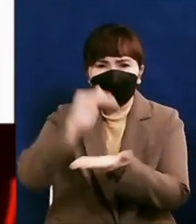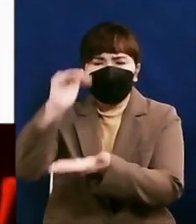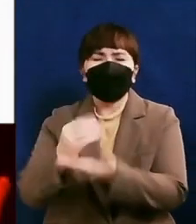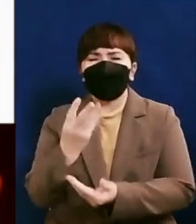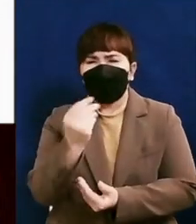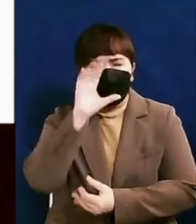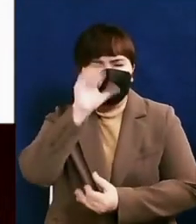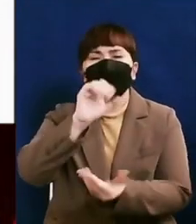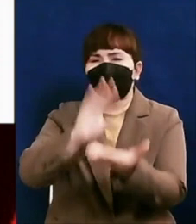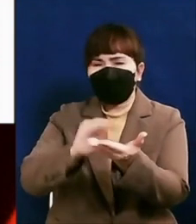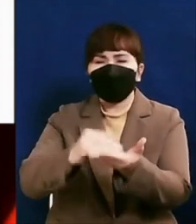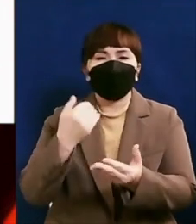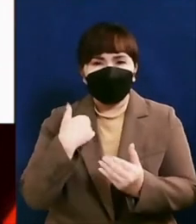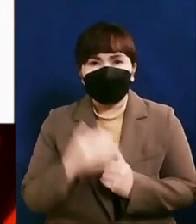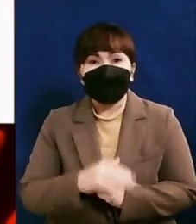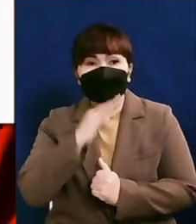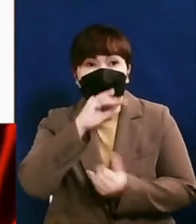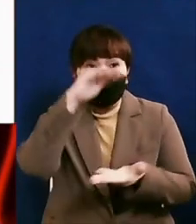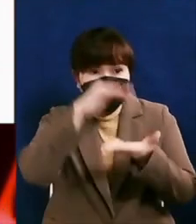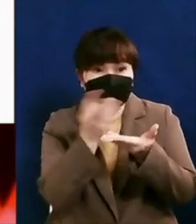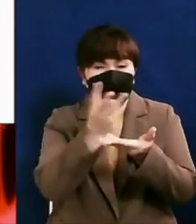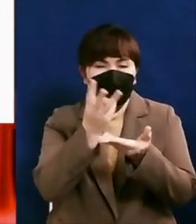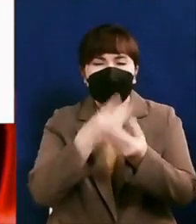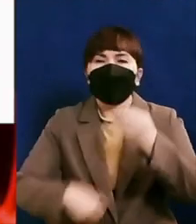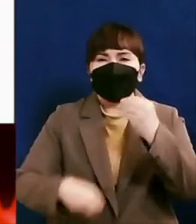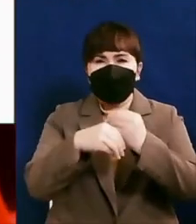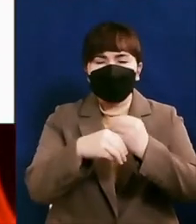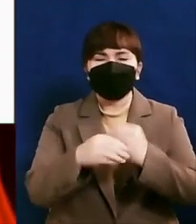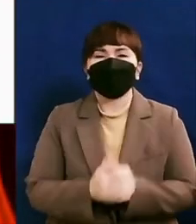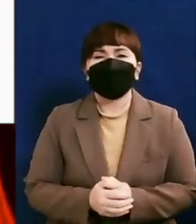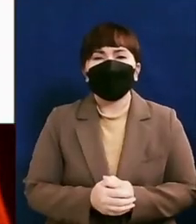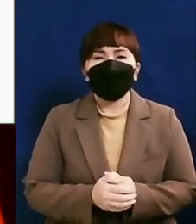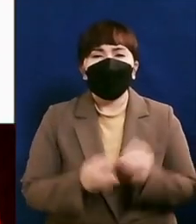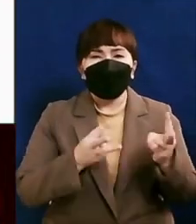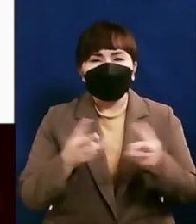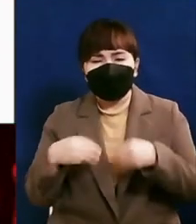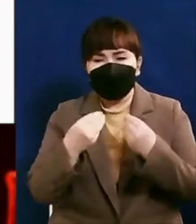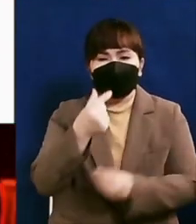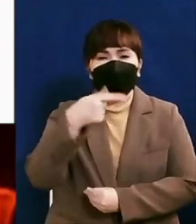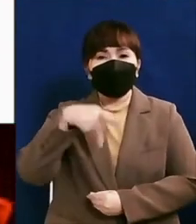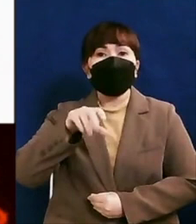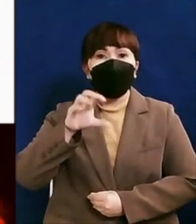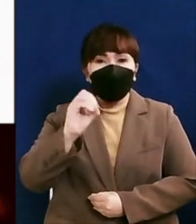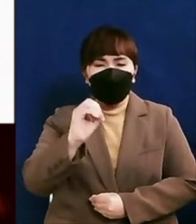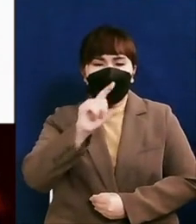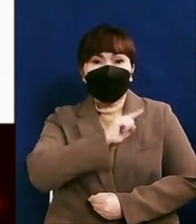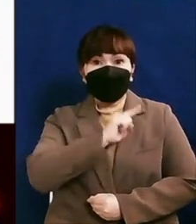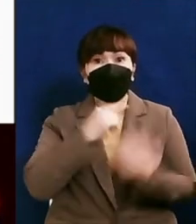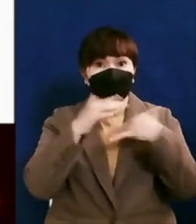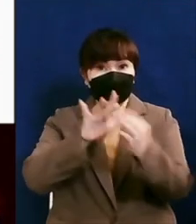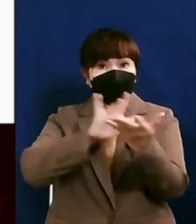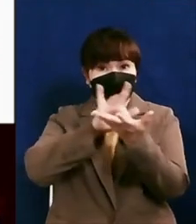ออยู่เท่าไหร่นะครับเราก็จะเติมยาลงไปให้โดยการมอบหมายให้กับองค์การเภสัชนะครับในการจัดห